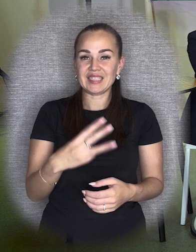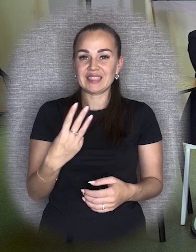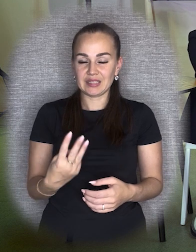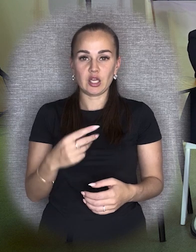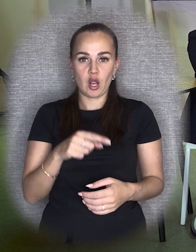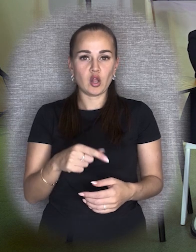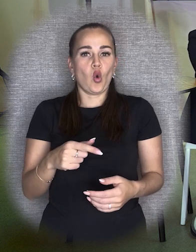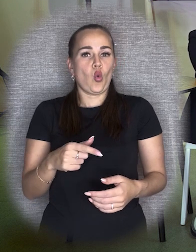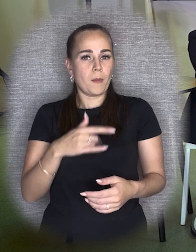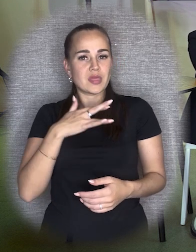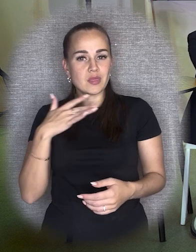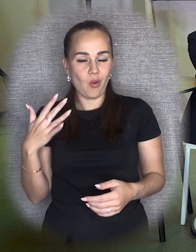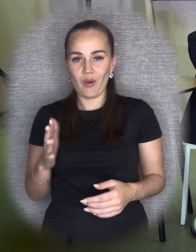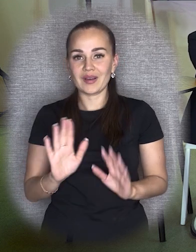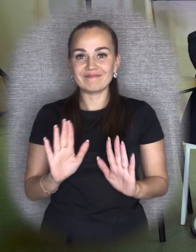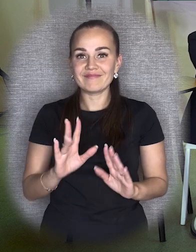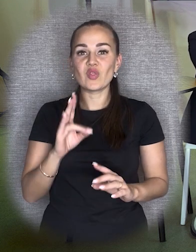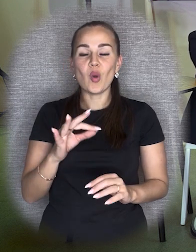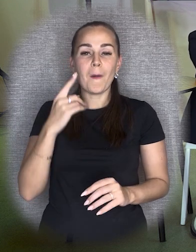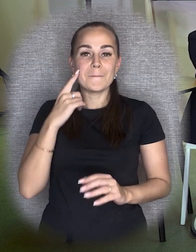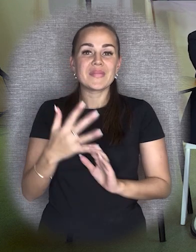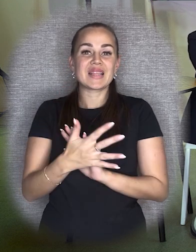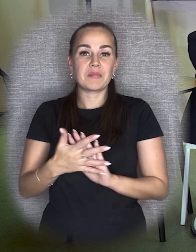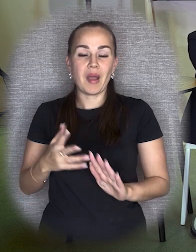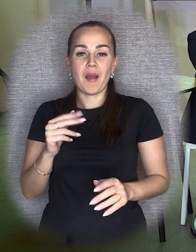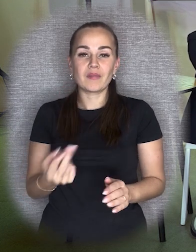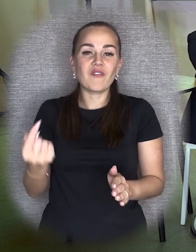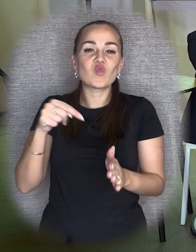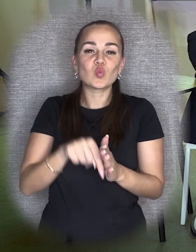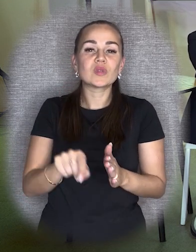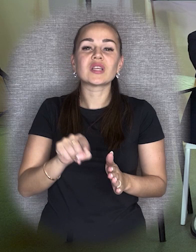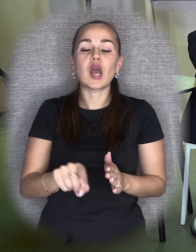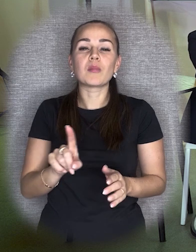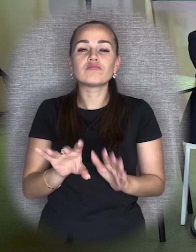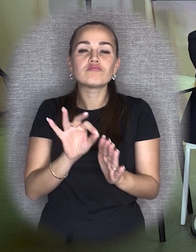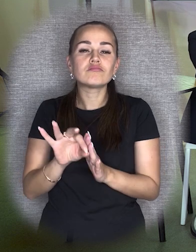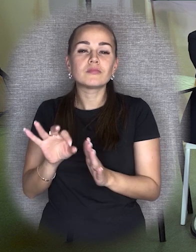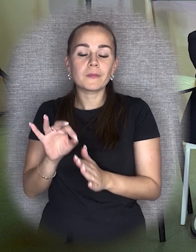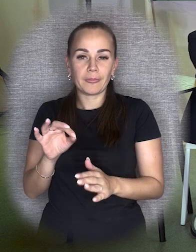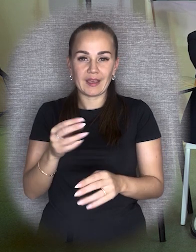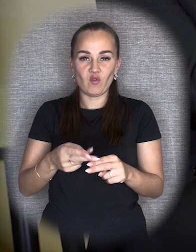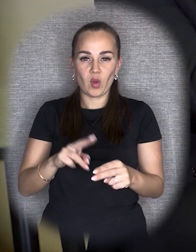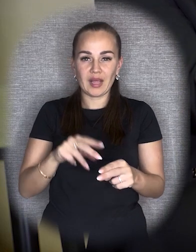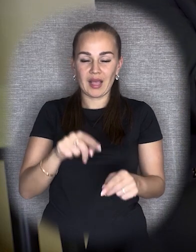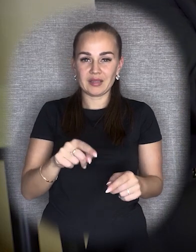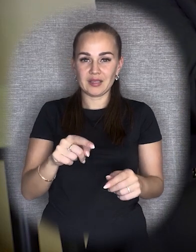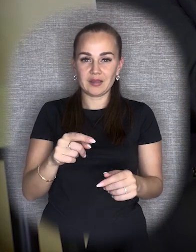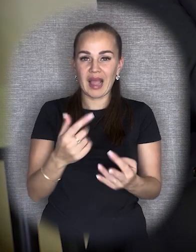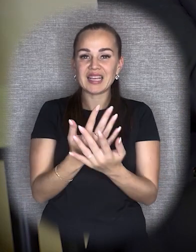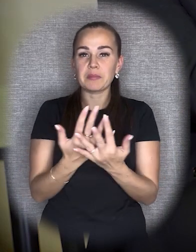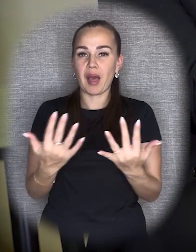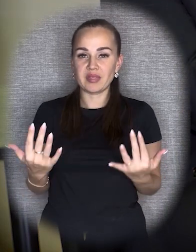— это много, но понимая, как строилась внутренняя жизнь и отбор этих экспонатов, кажется,